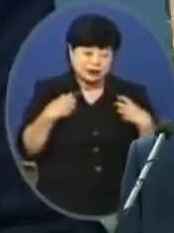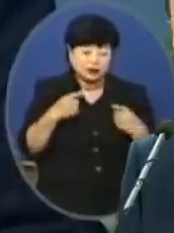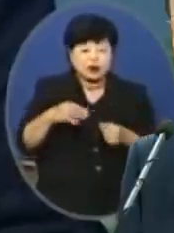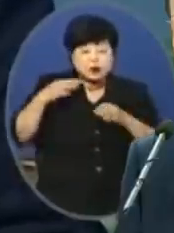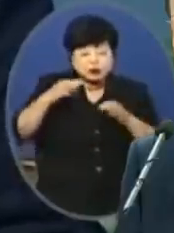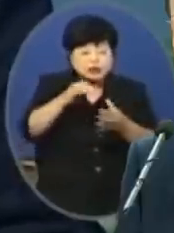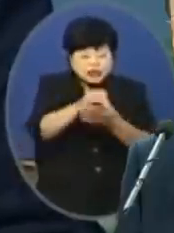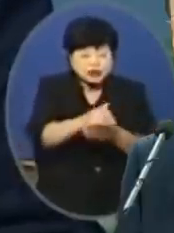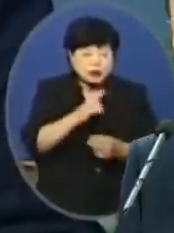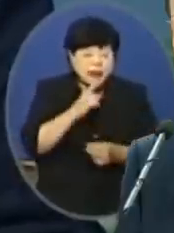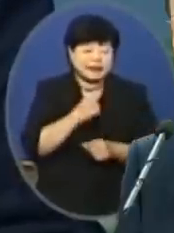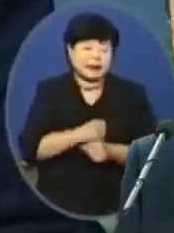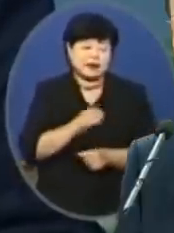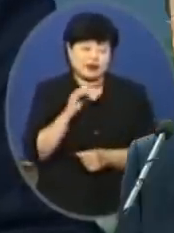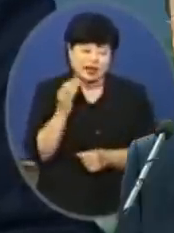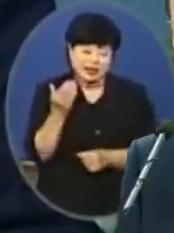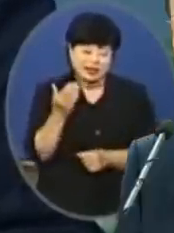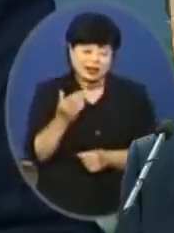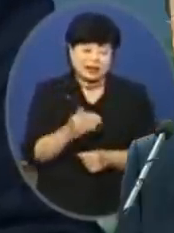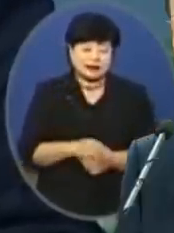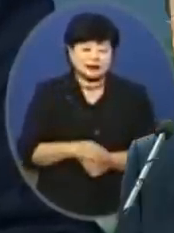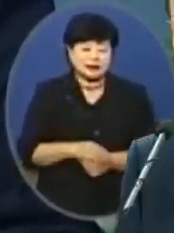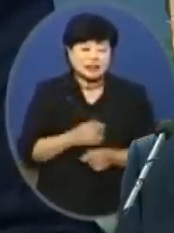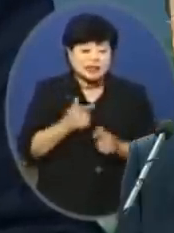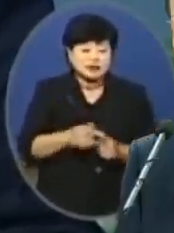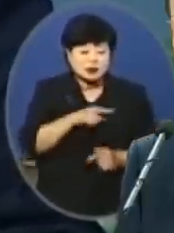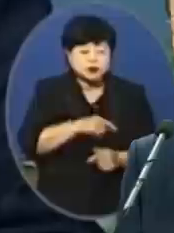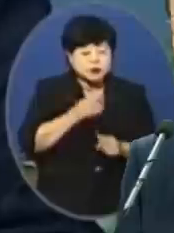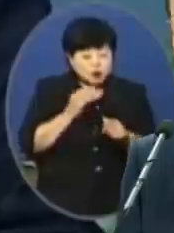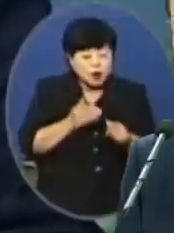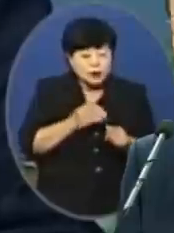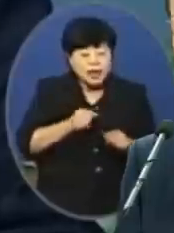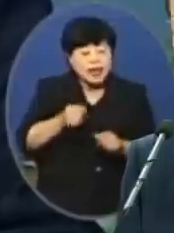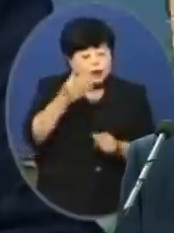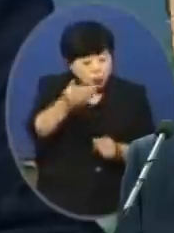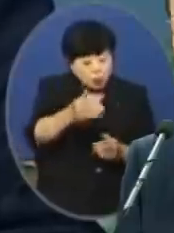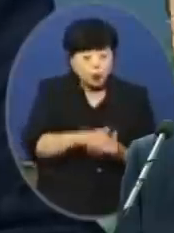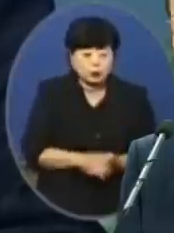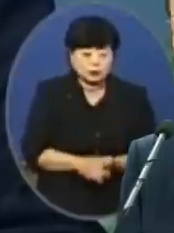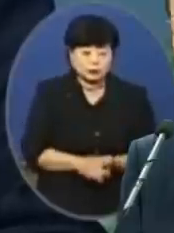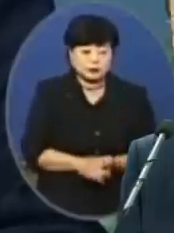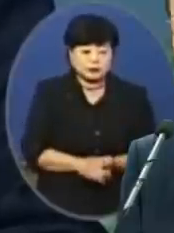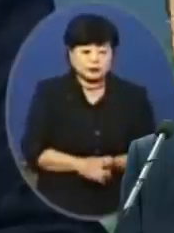부르시지 기도해라. 무엇이든지 내 이름으로 내게 구하면 내가 시행하리니.